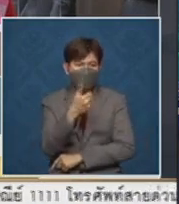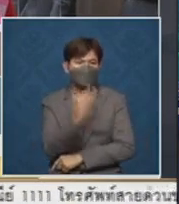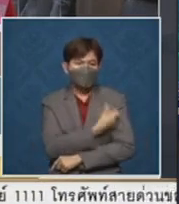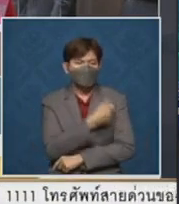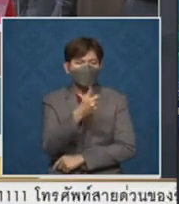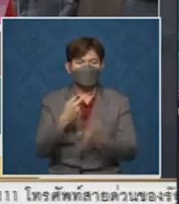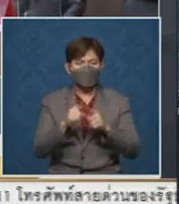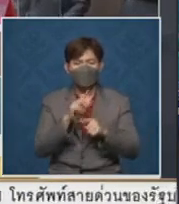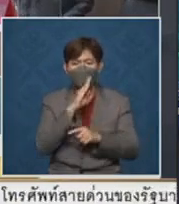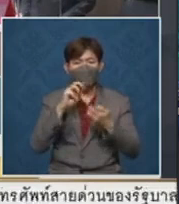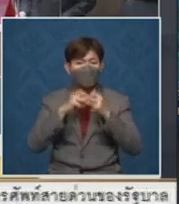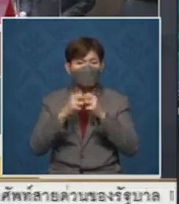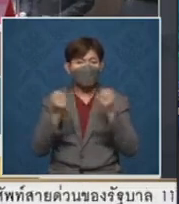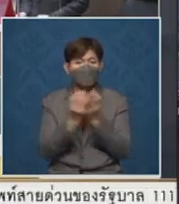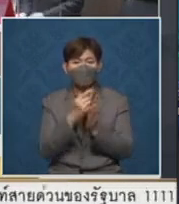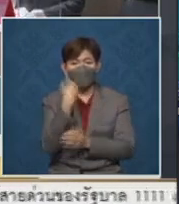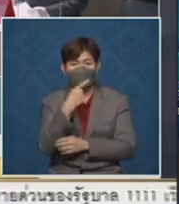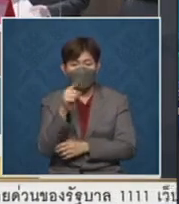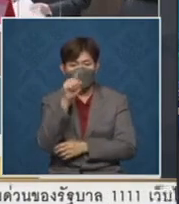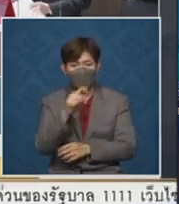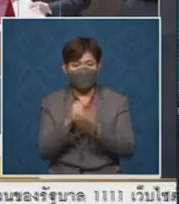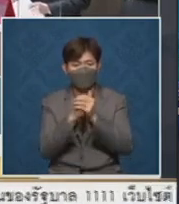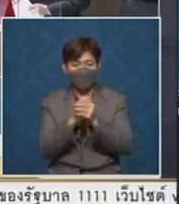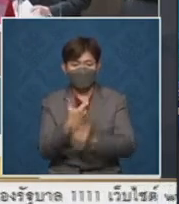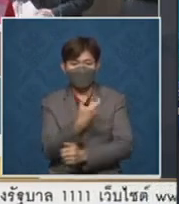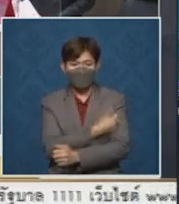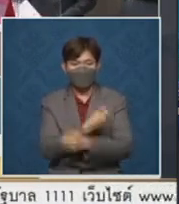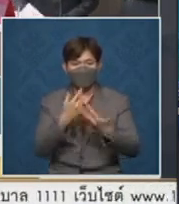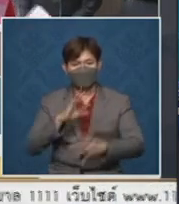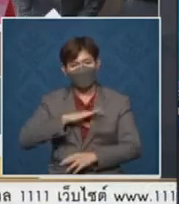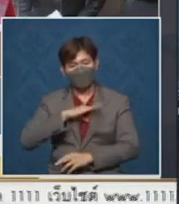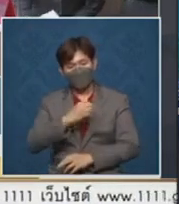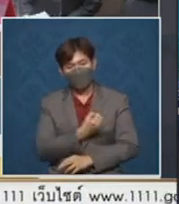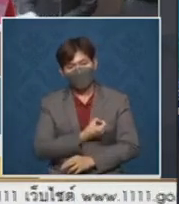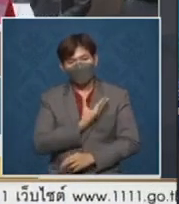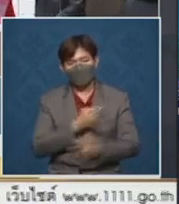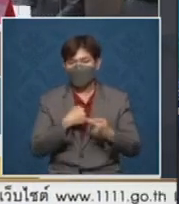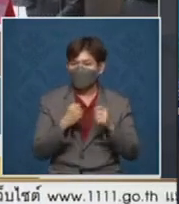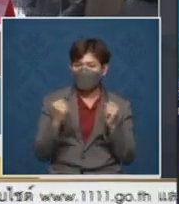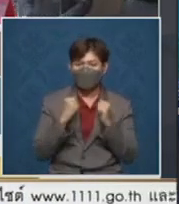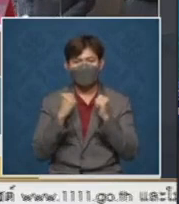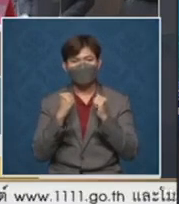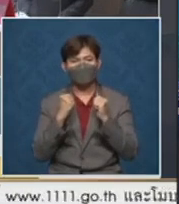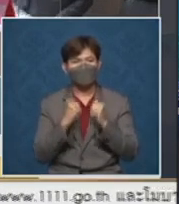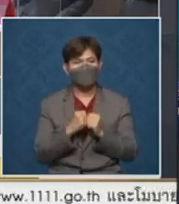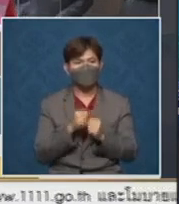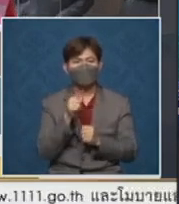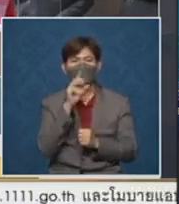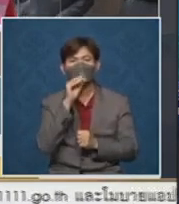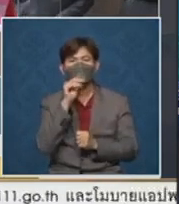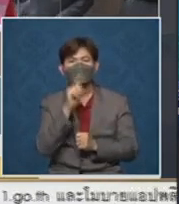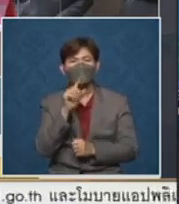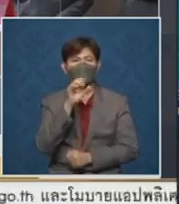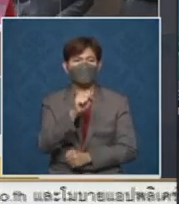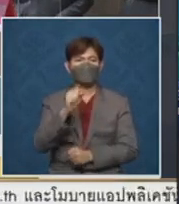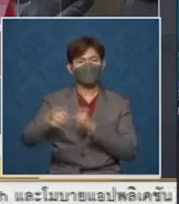เดอร์แล้วมีกระบวนการการทำงานกันช่วยกันนะครับไม่มีใครทำงานคนเดียวได้สำเร็จหรอกครับ ถูกต้อง ไม่มีใครทำได้สำเร็